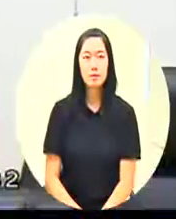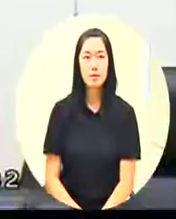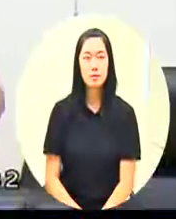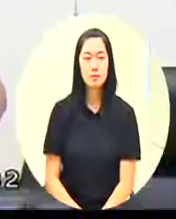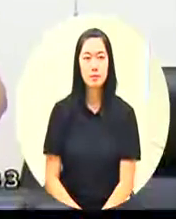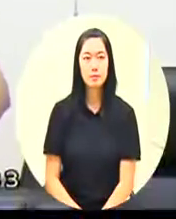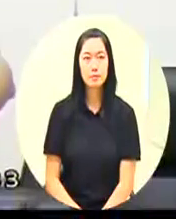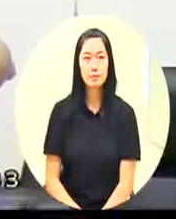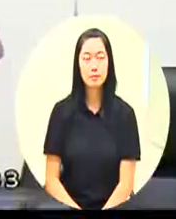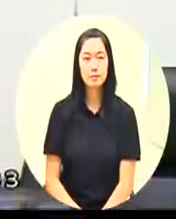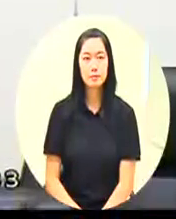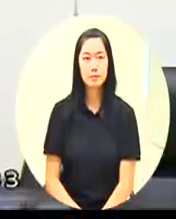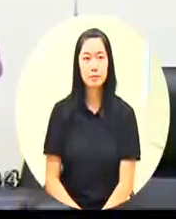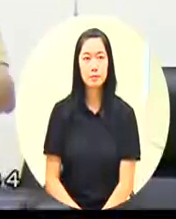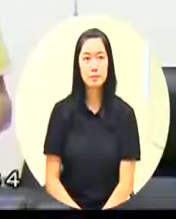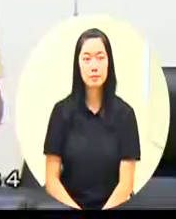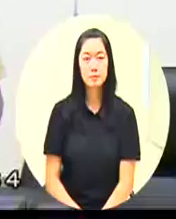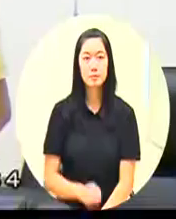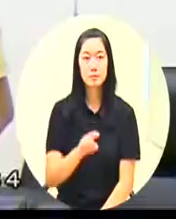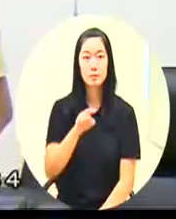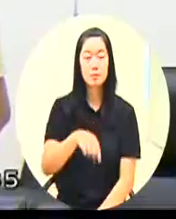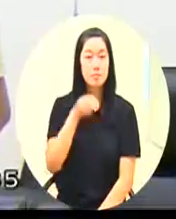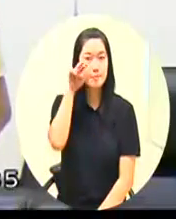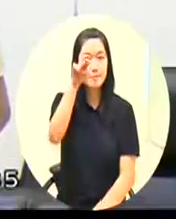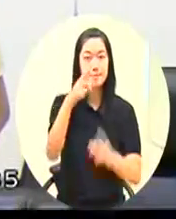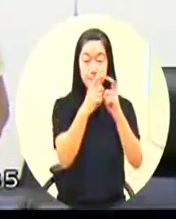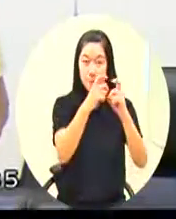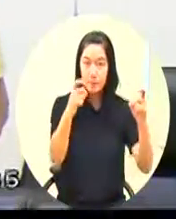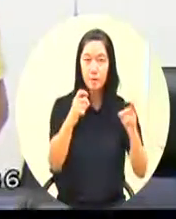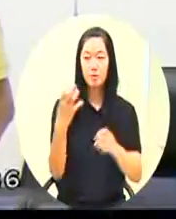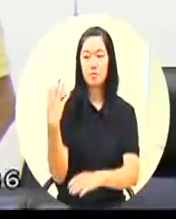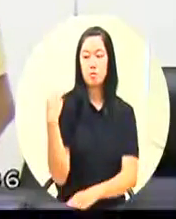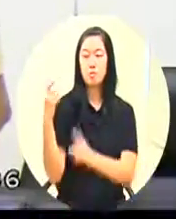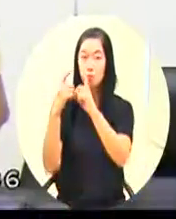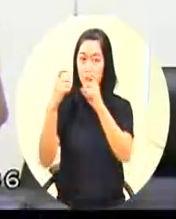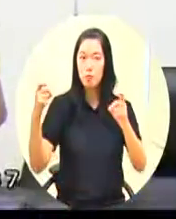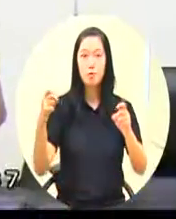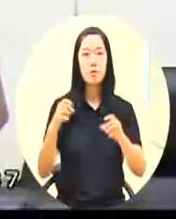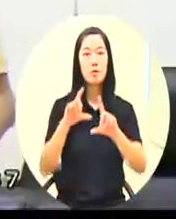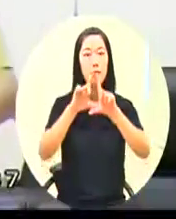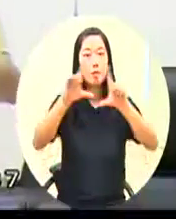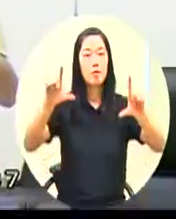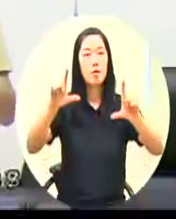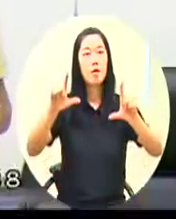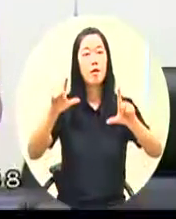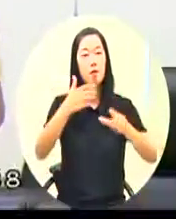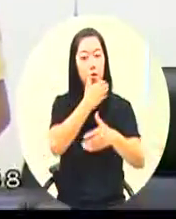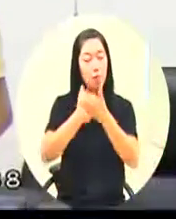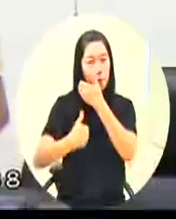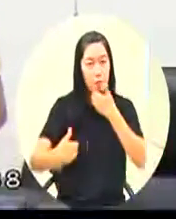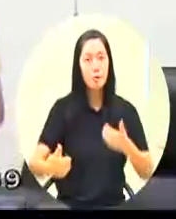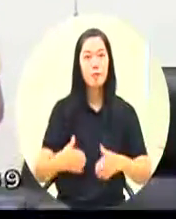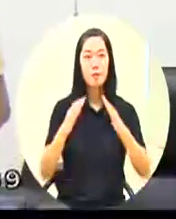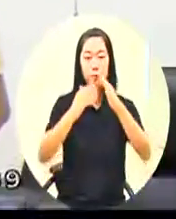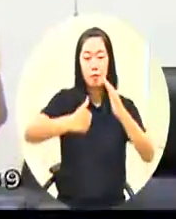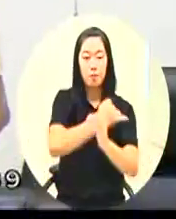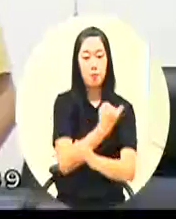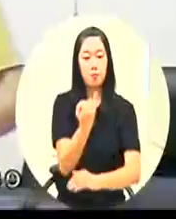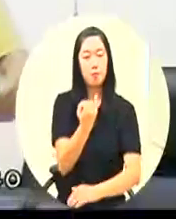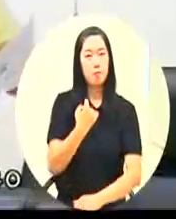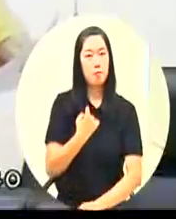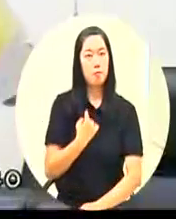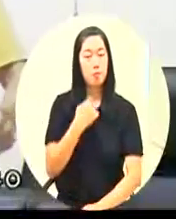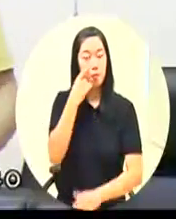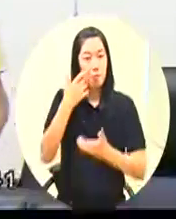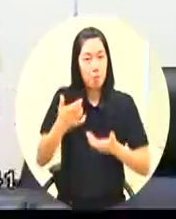文化局建成、旧城建成的这个大戏，市长很重视，我个人也去看啊。其